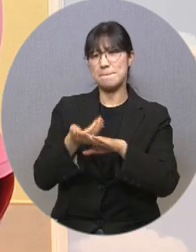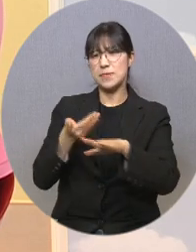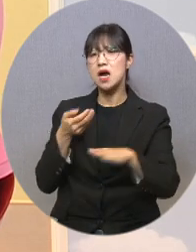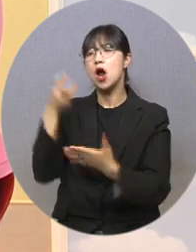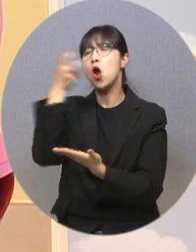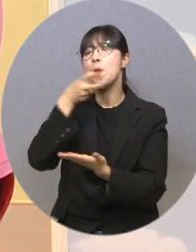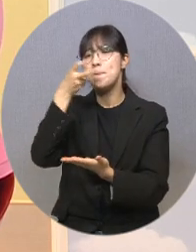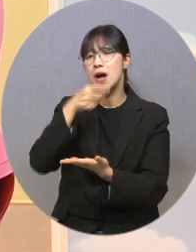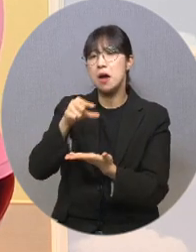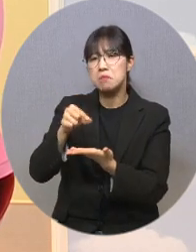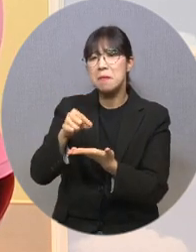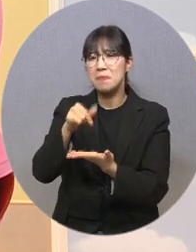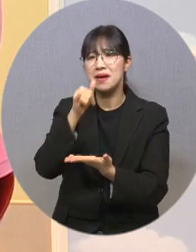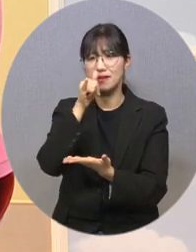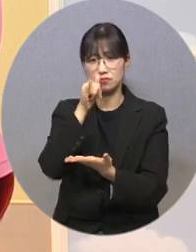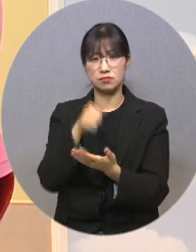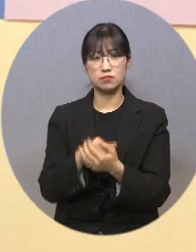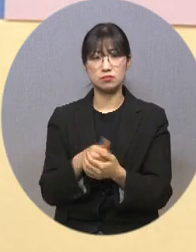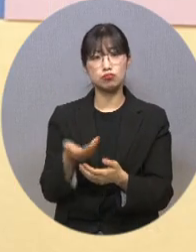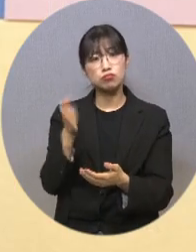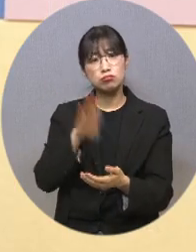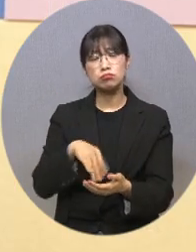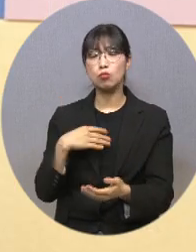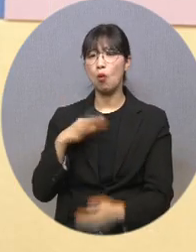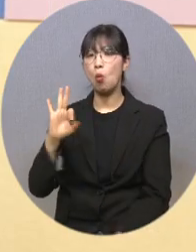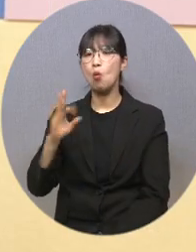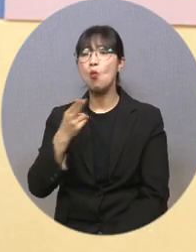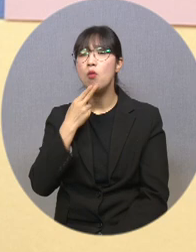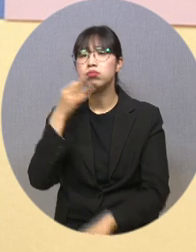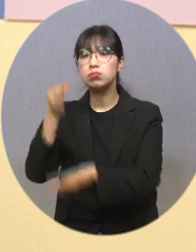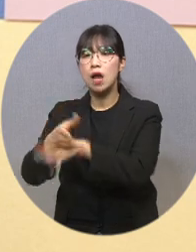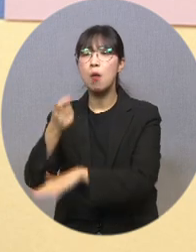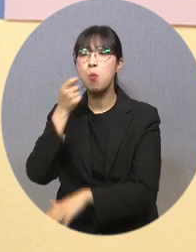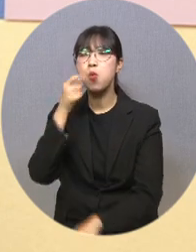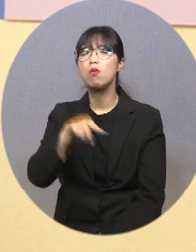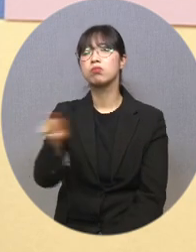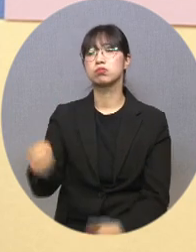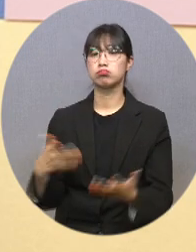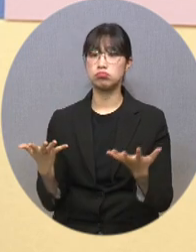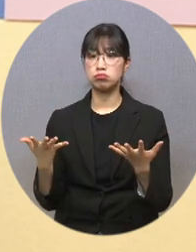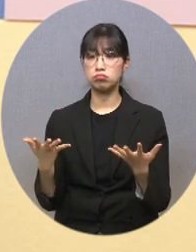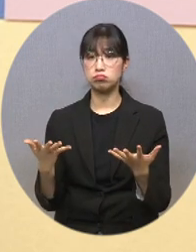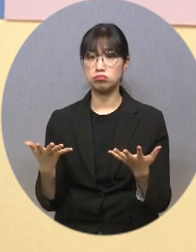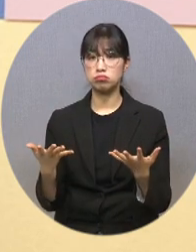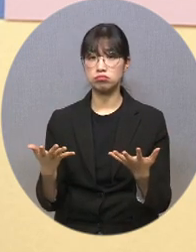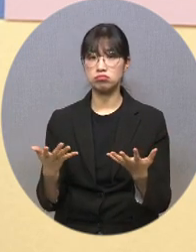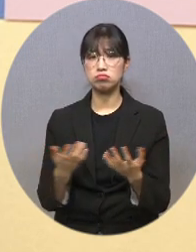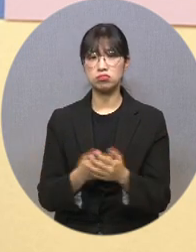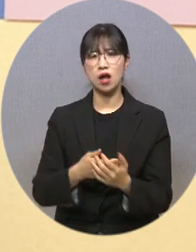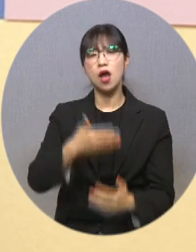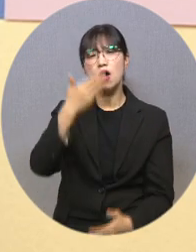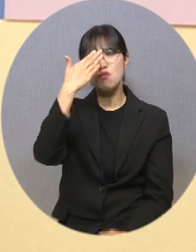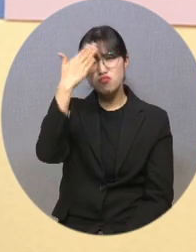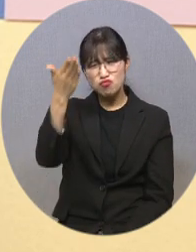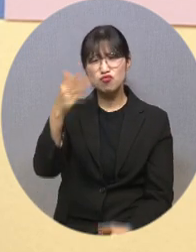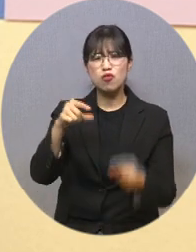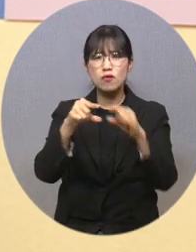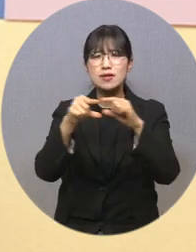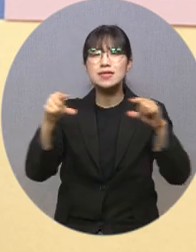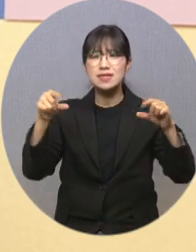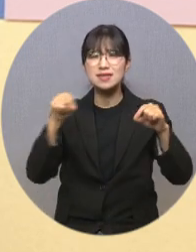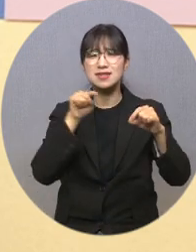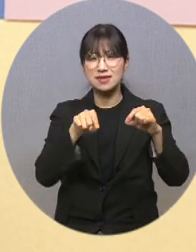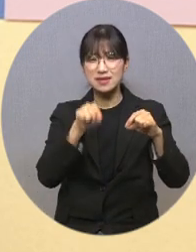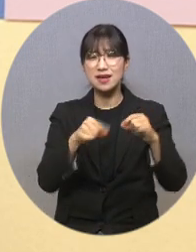하죠. 이걸 못 사는 분은 어떡할 거예요? 그러니까 무료 진단 키트를 이제